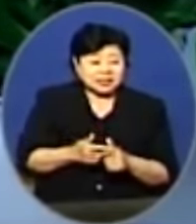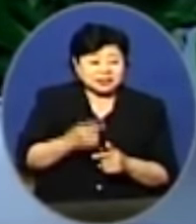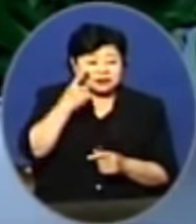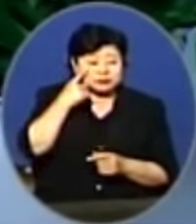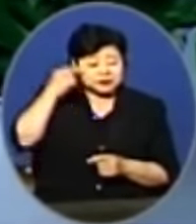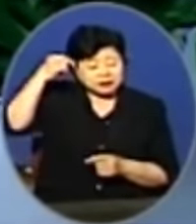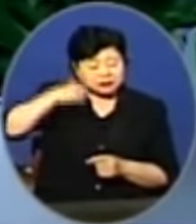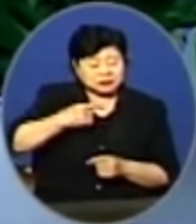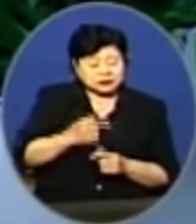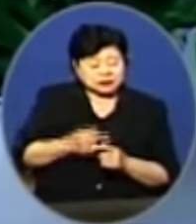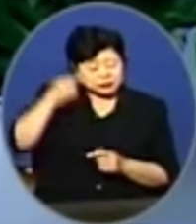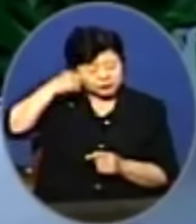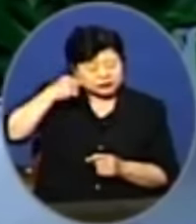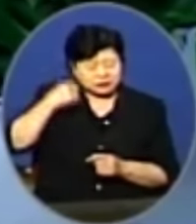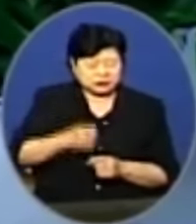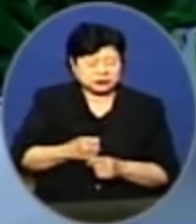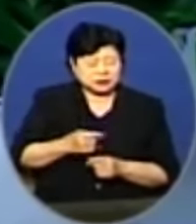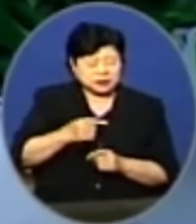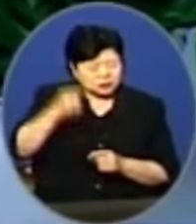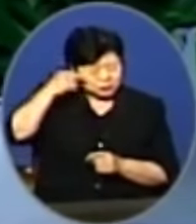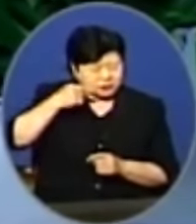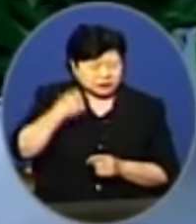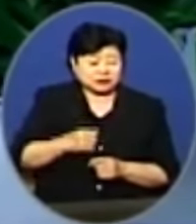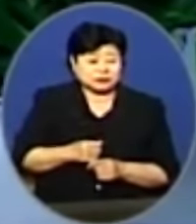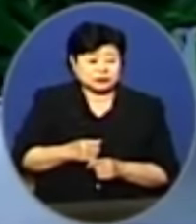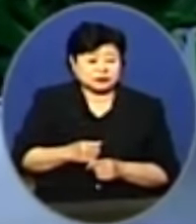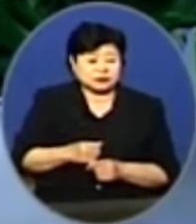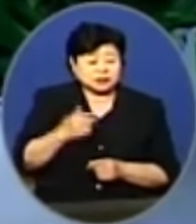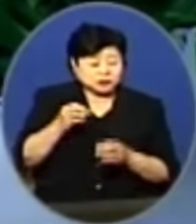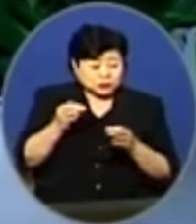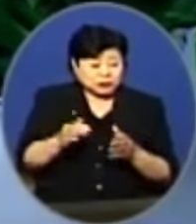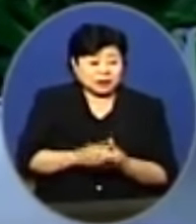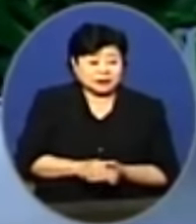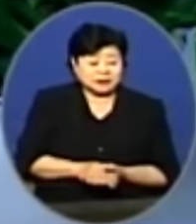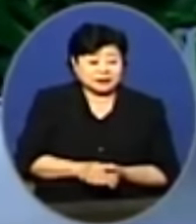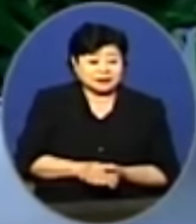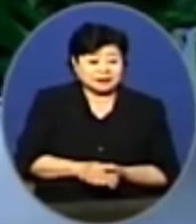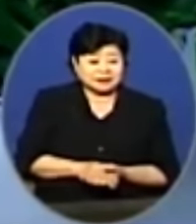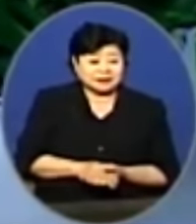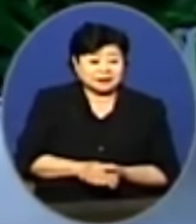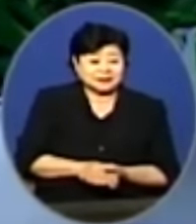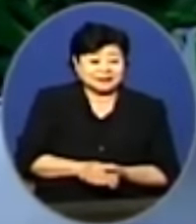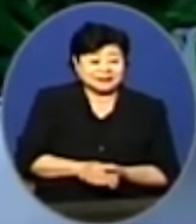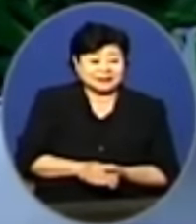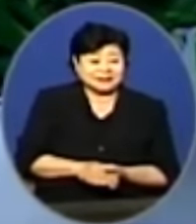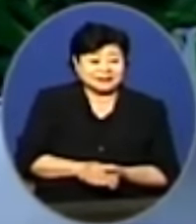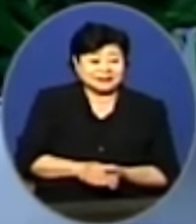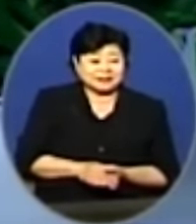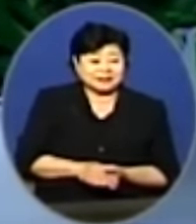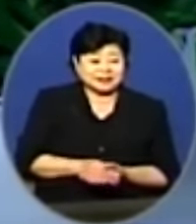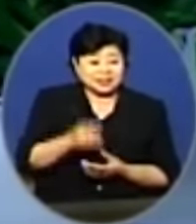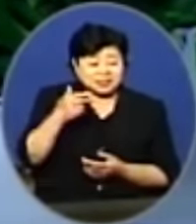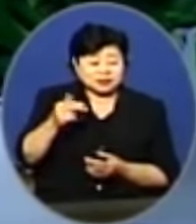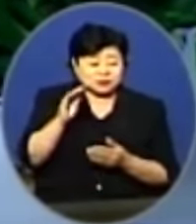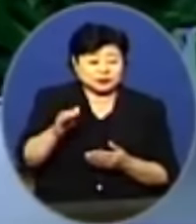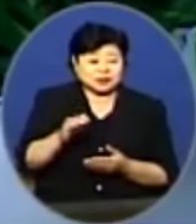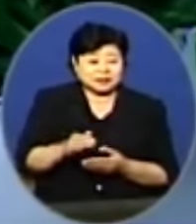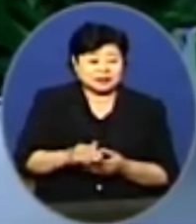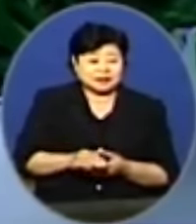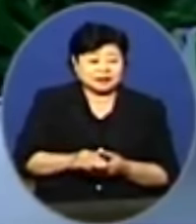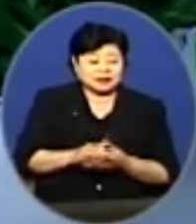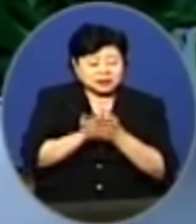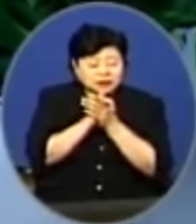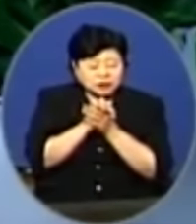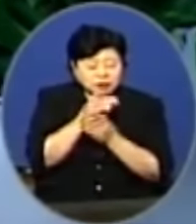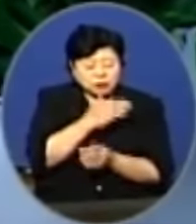불쌍히 여겨주시옵소서, 예수님 불쌍히 여겨주시옵소서. 일주일을 그렇게 했는데 일주일 만에 하루는 기도를